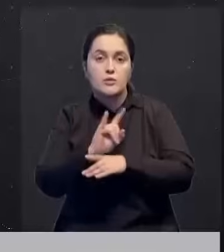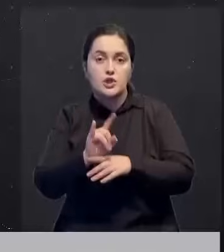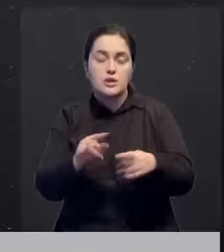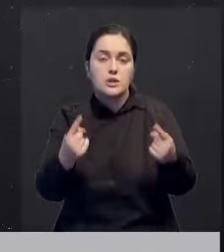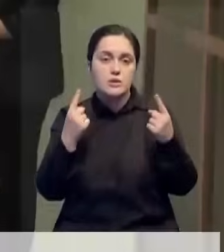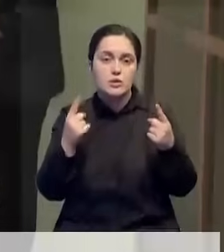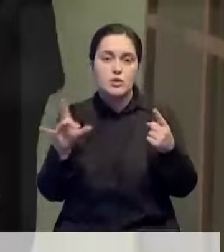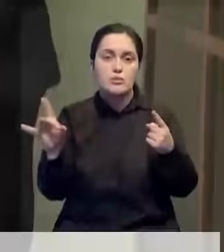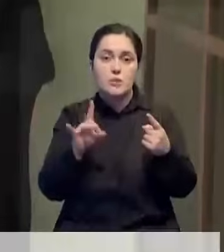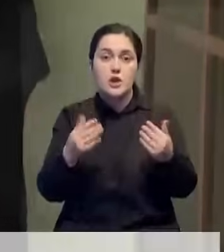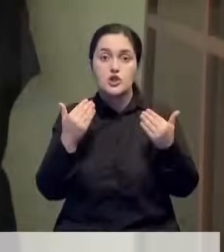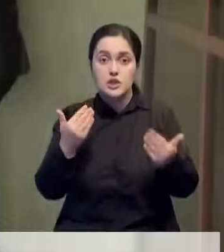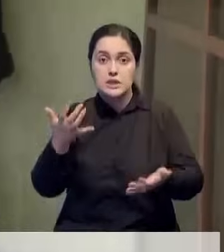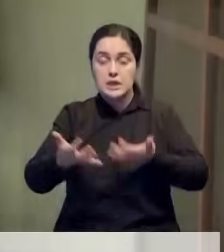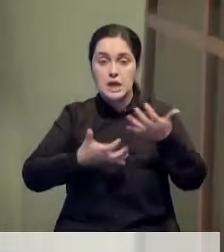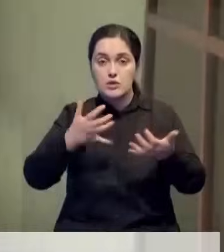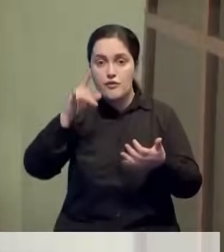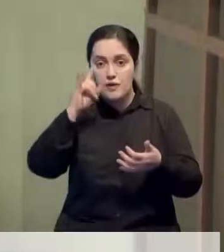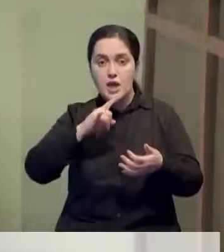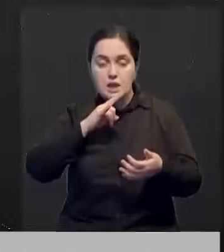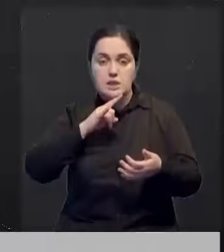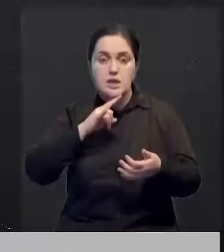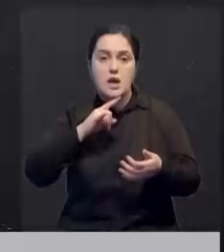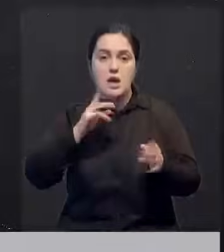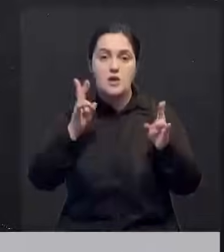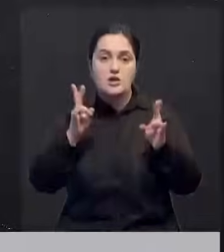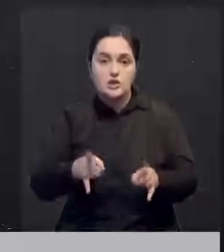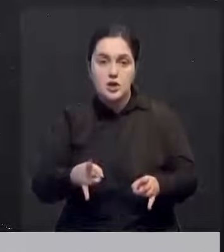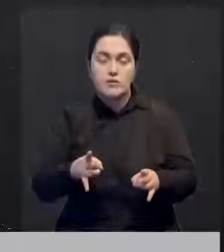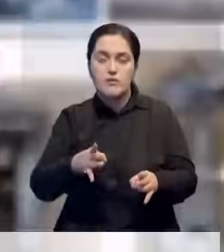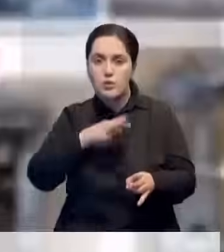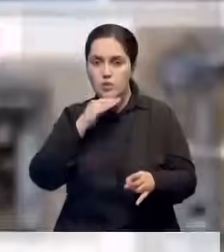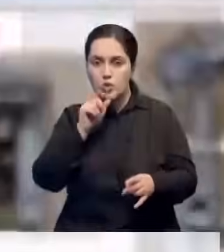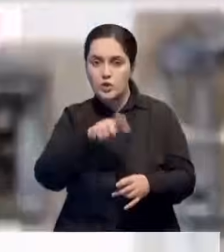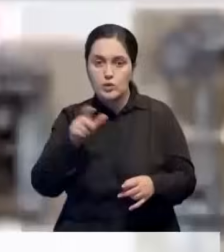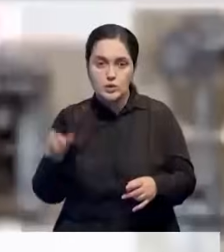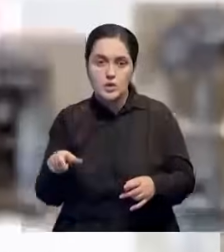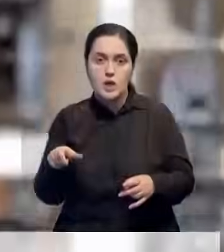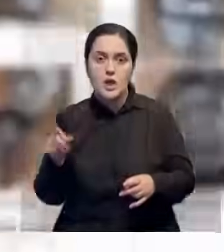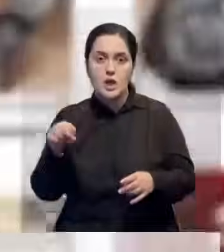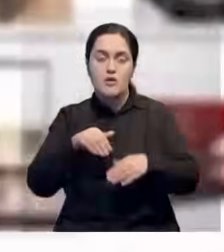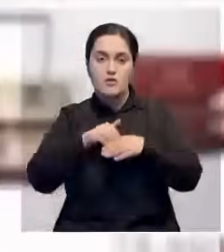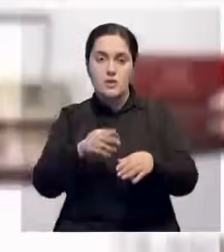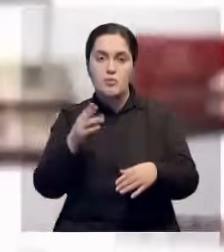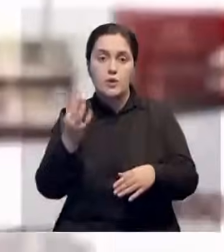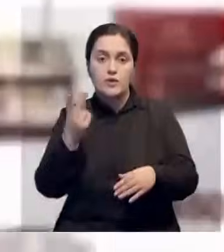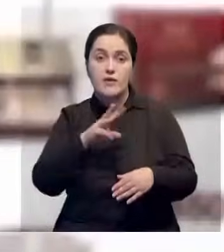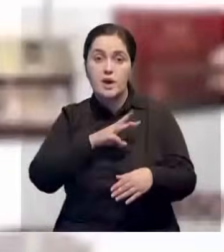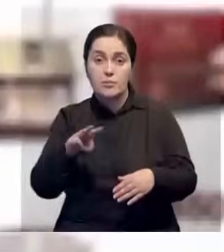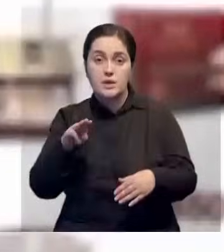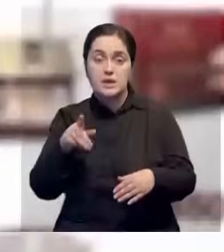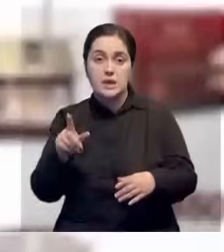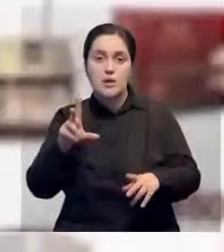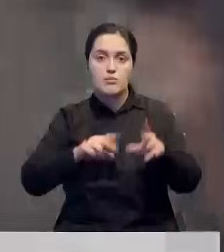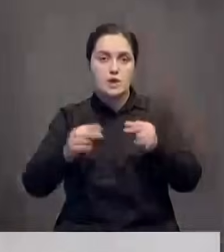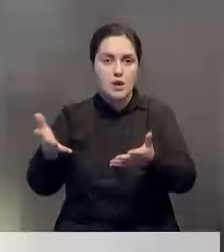факту мошенничества в особо крупном размере, которое сейчас расследуется в Казахстане. Жертвами уже стали сотни человек, которые вложили по 2